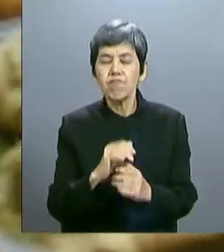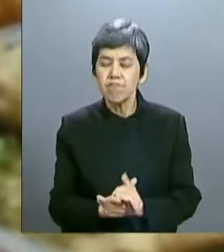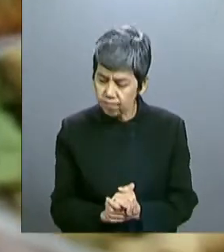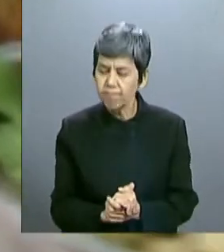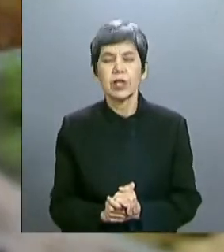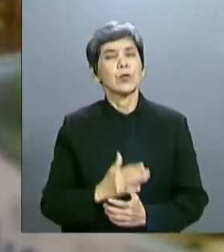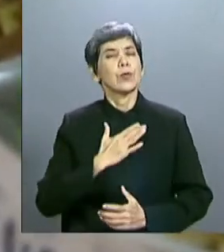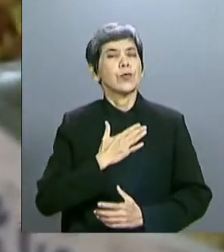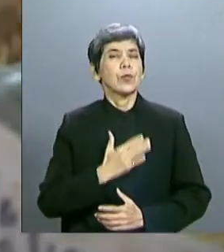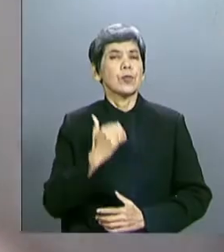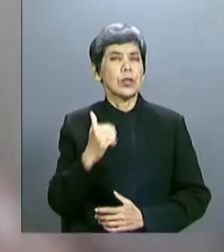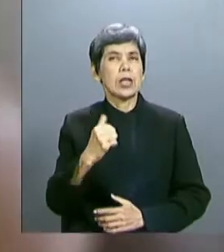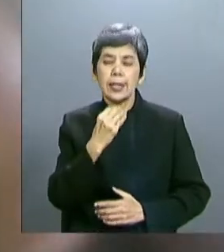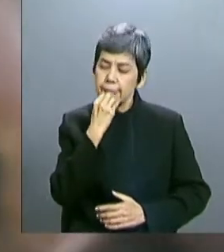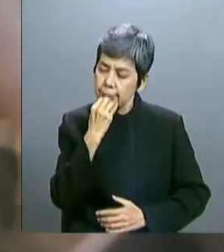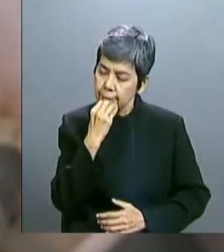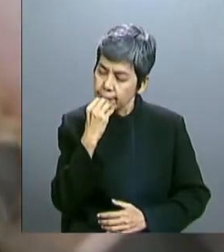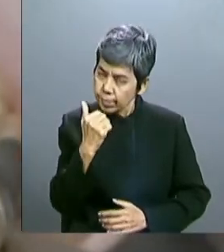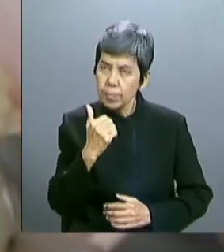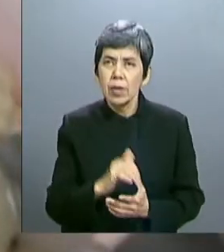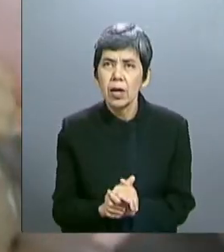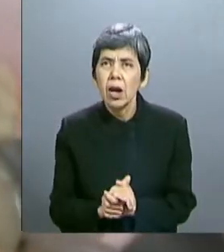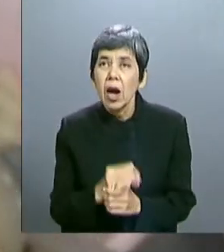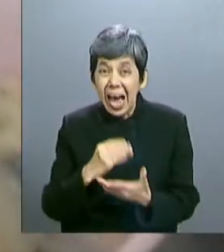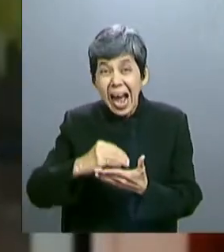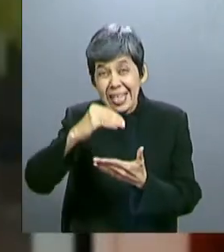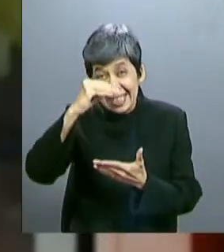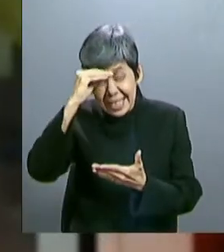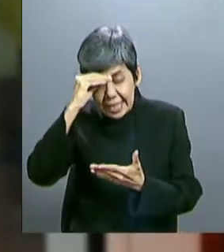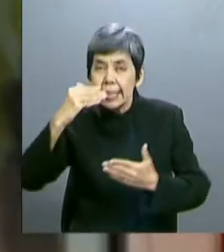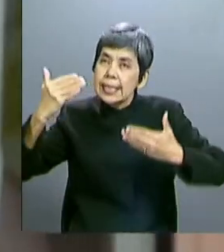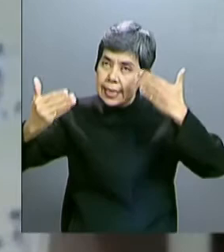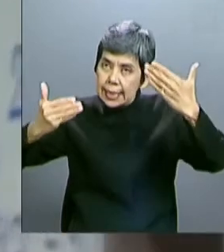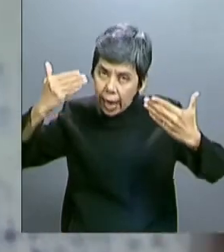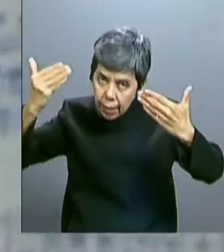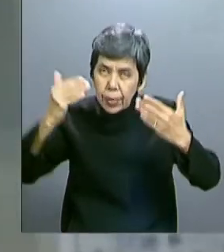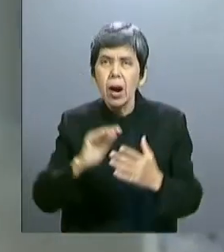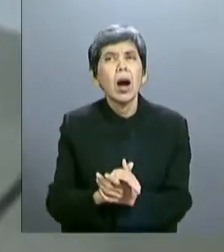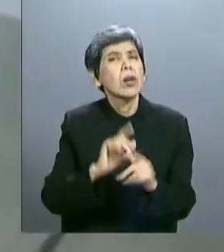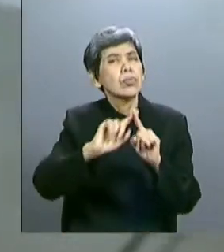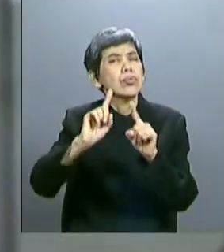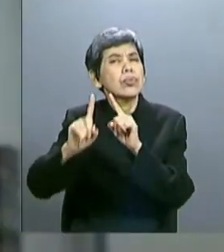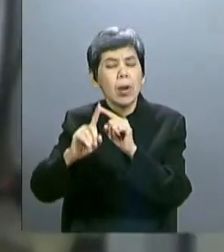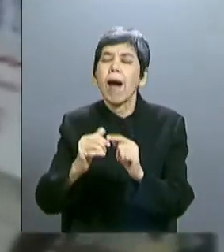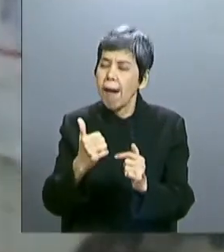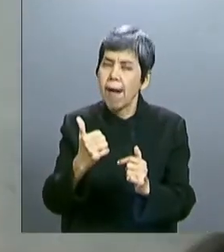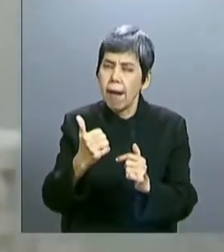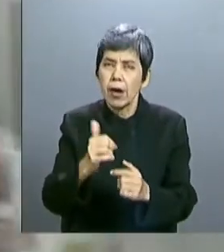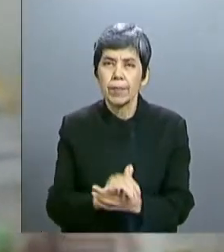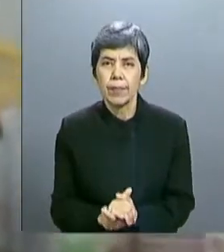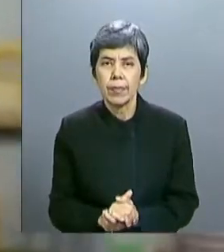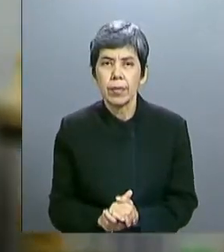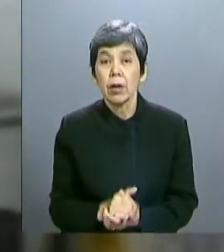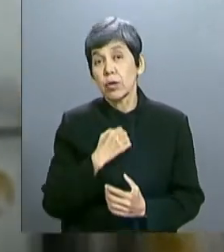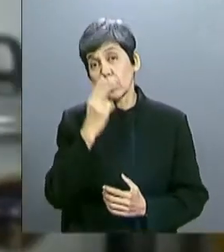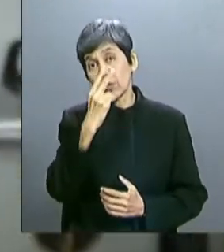บายใจในการรับประทานอาหารการเรียนหรอกิจกรรมหรือว่าอะไรมันก็จะตามมานั่นคือ